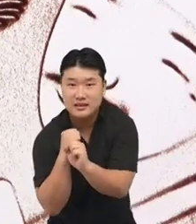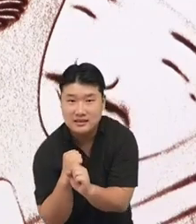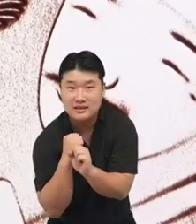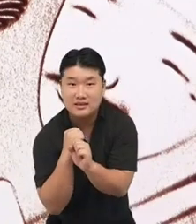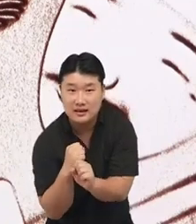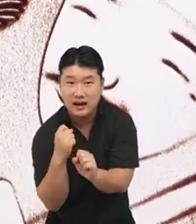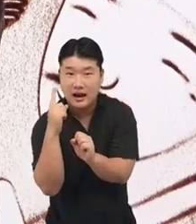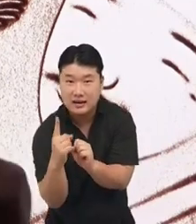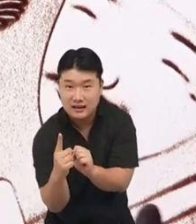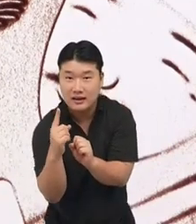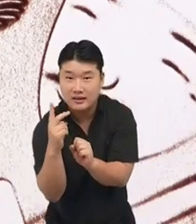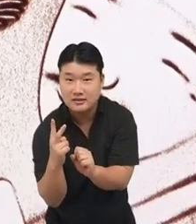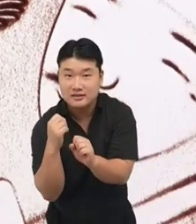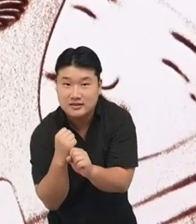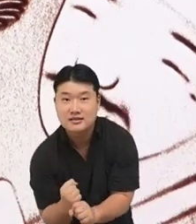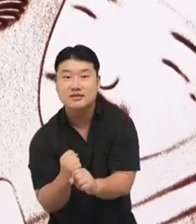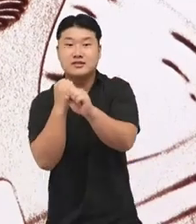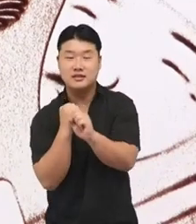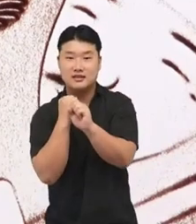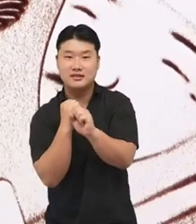9호에 맞추어 들어 올렸습니다.